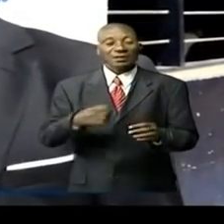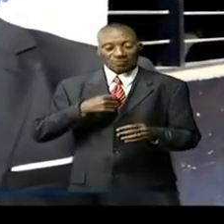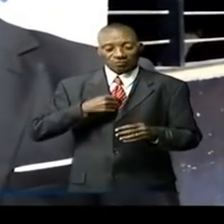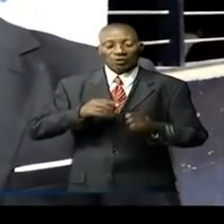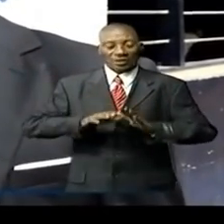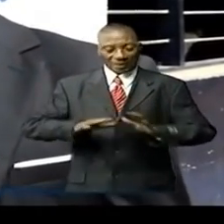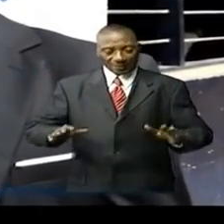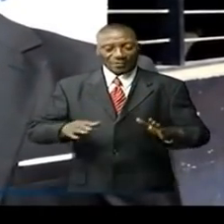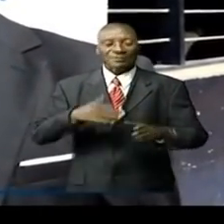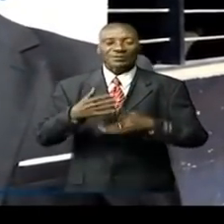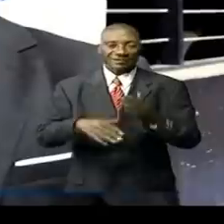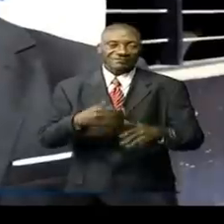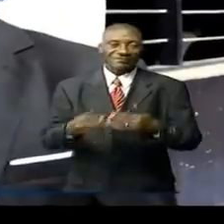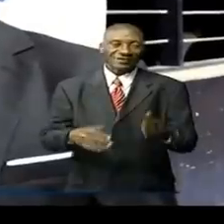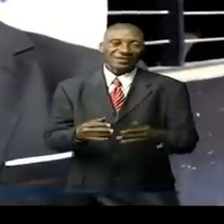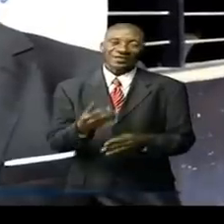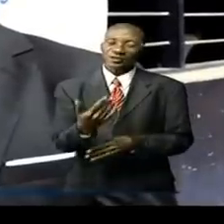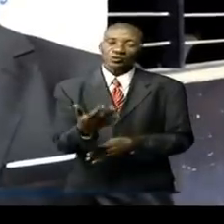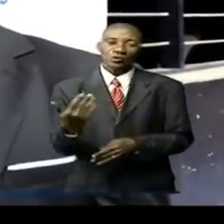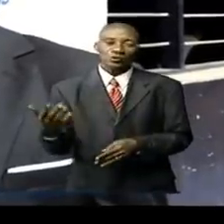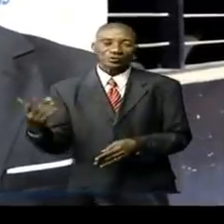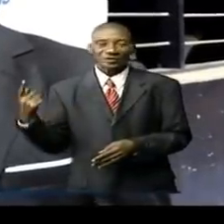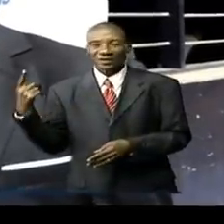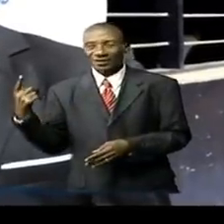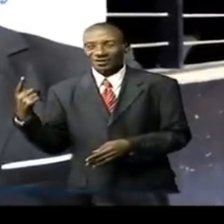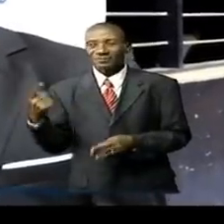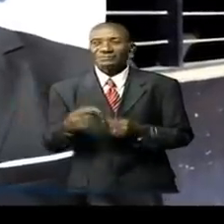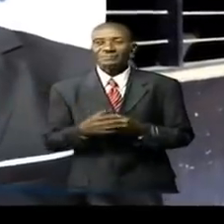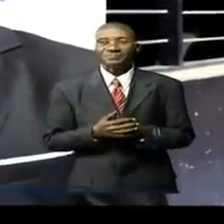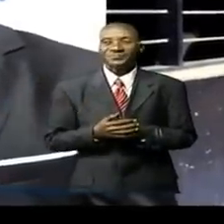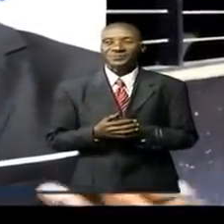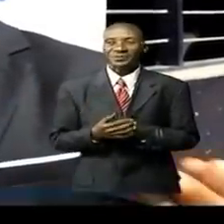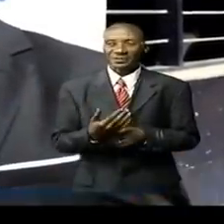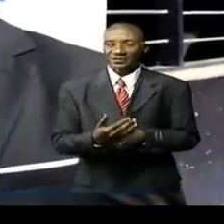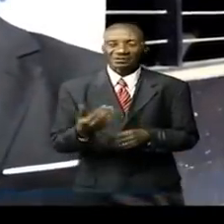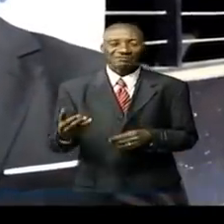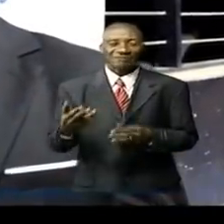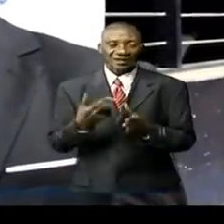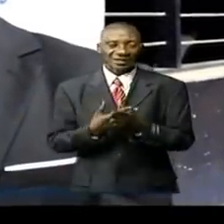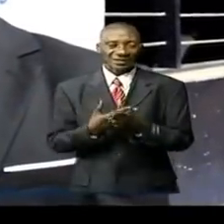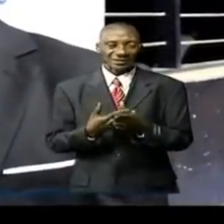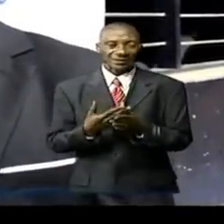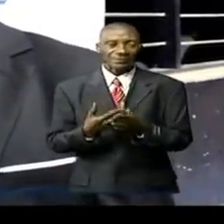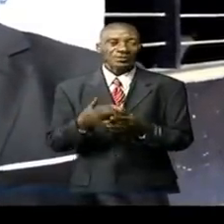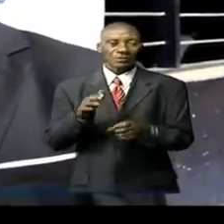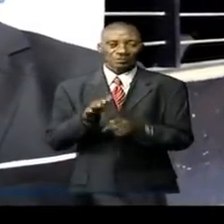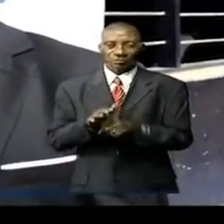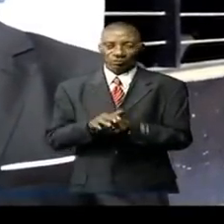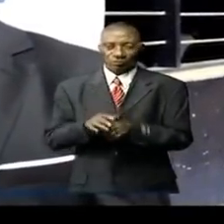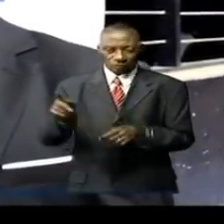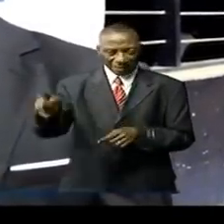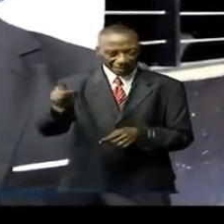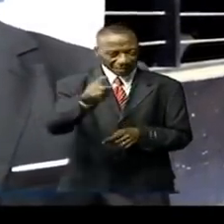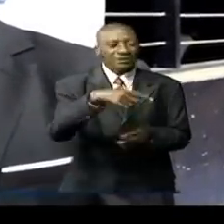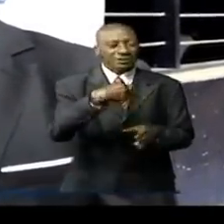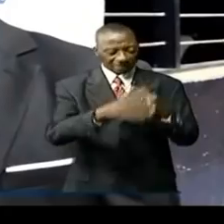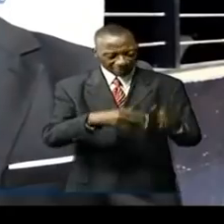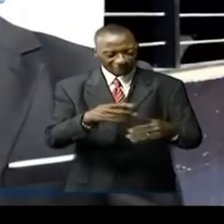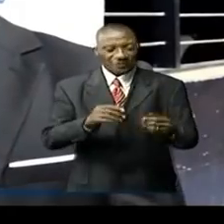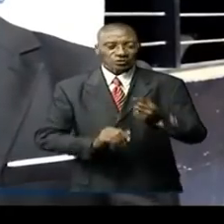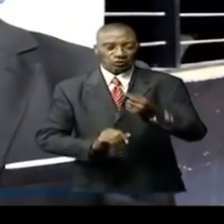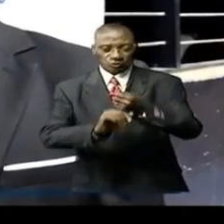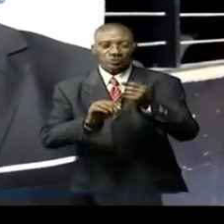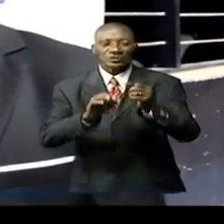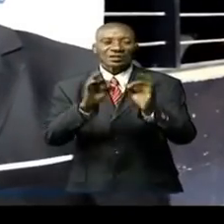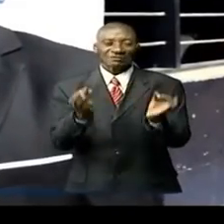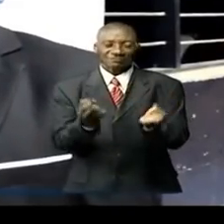cet état-là. Nous avons des preuves qu'il y a des enfants handicapés qui soutiennent aussi leurs familles, qui participent aussi